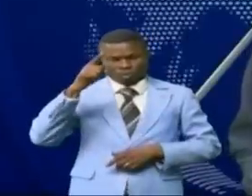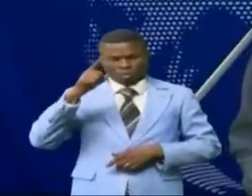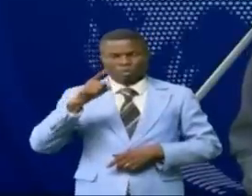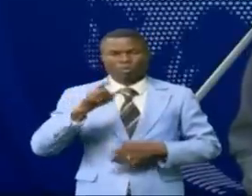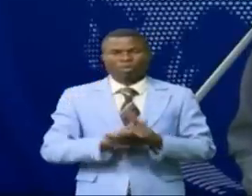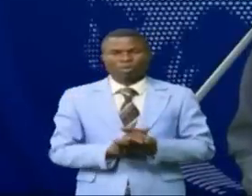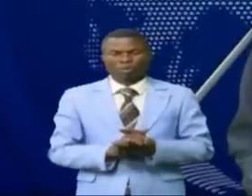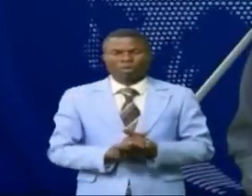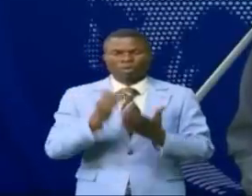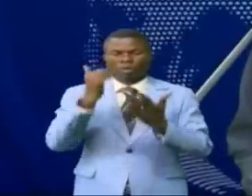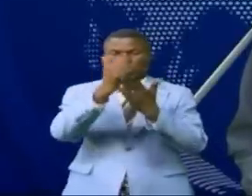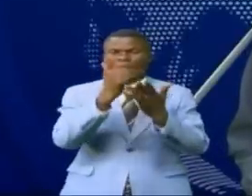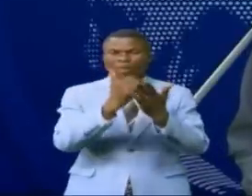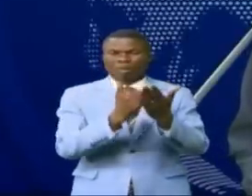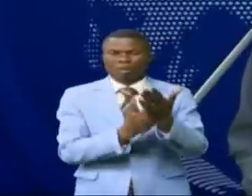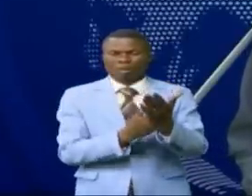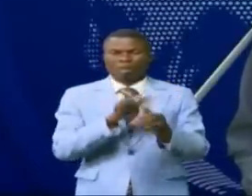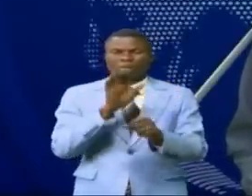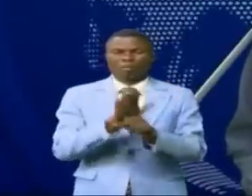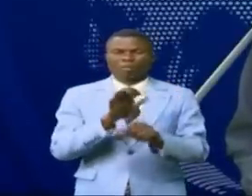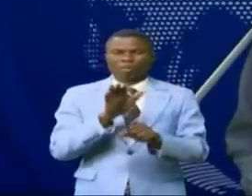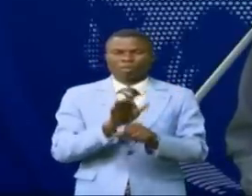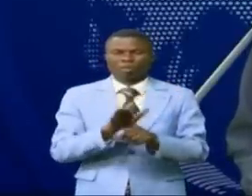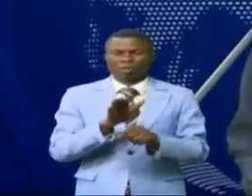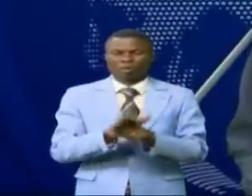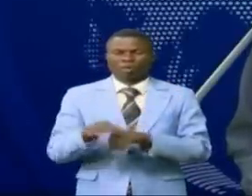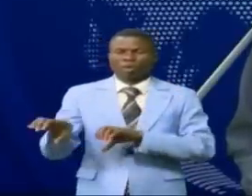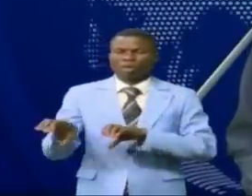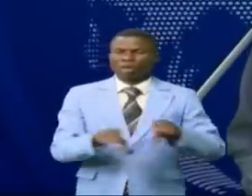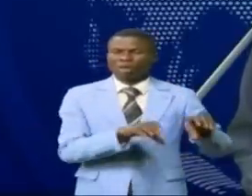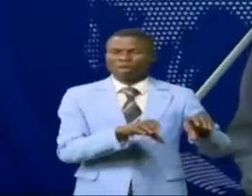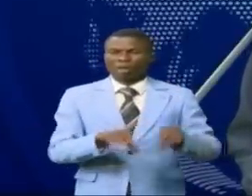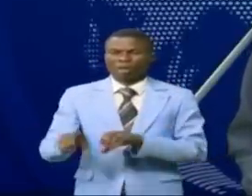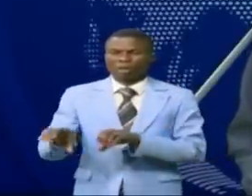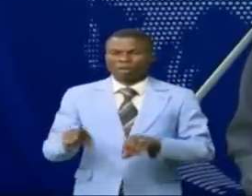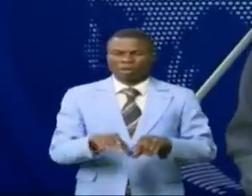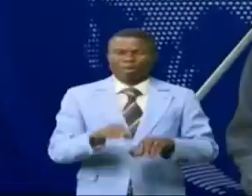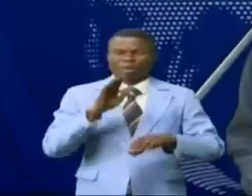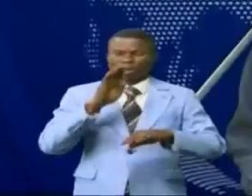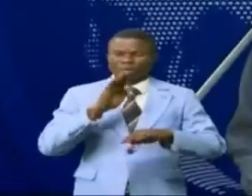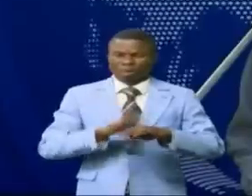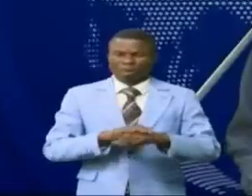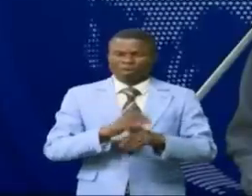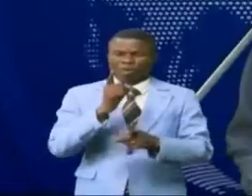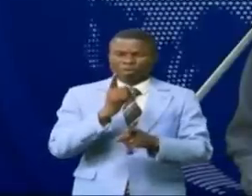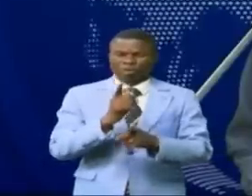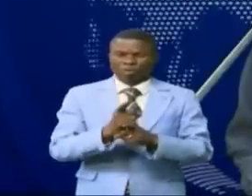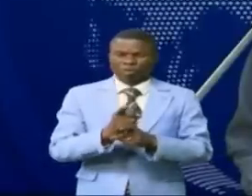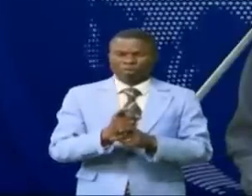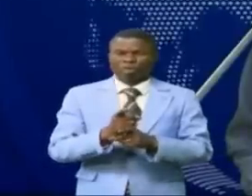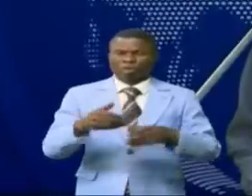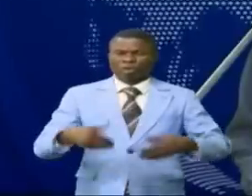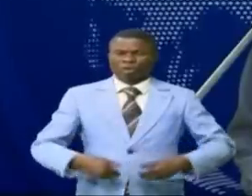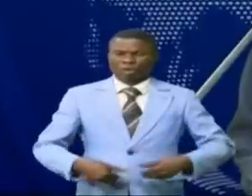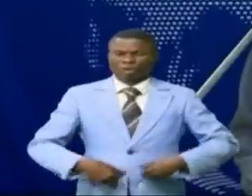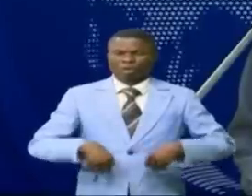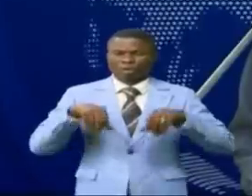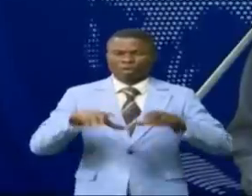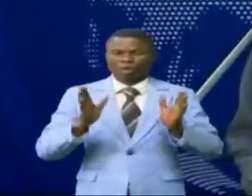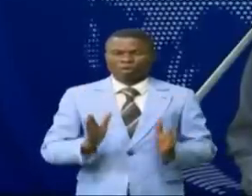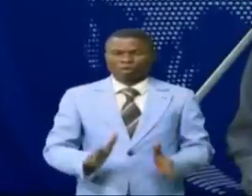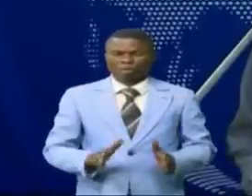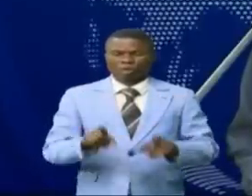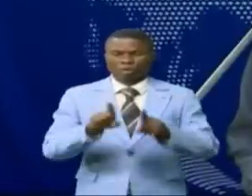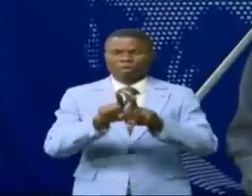avoir enregistré plusieurs actions qui ont touché directement les jeunes et